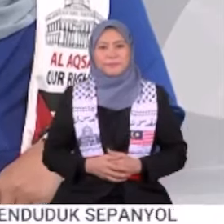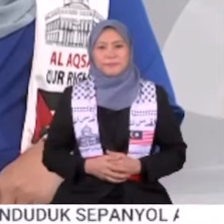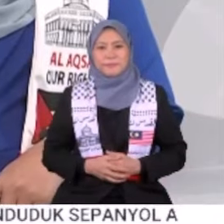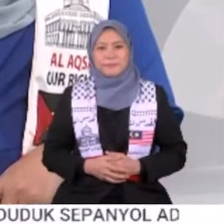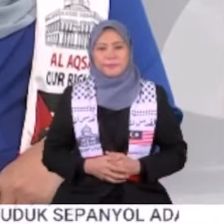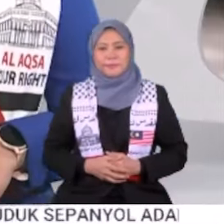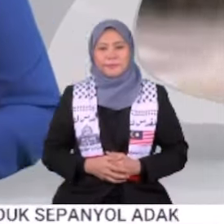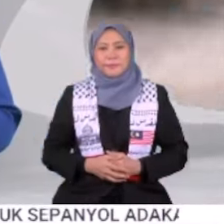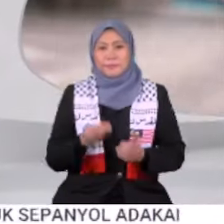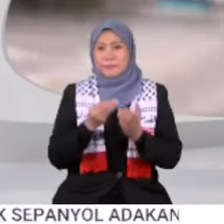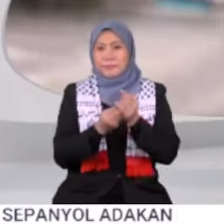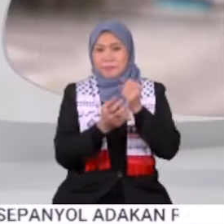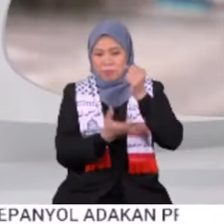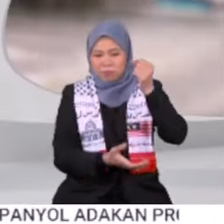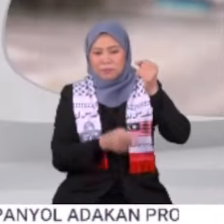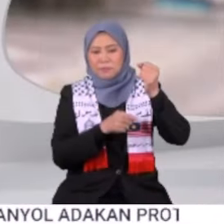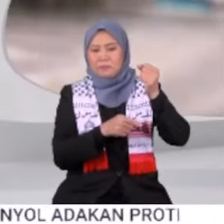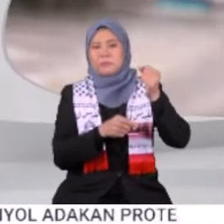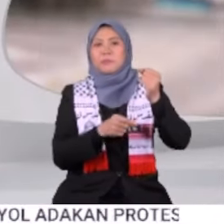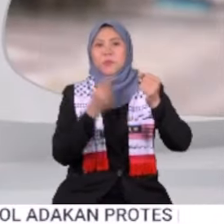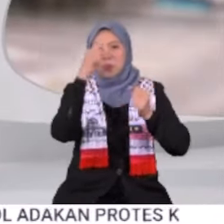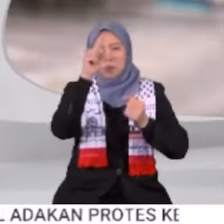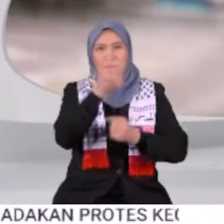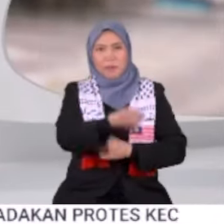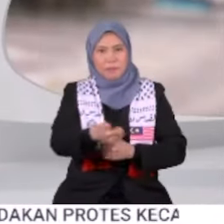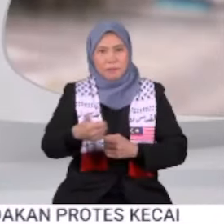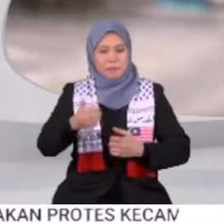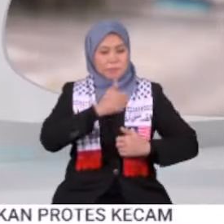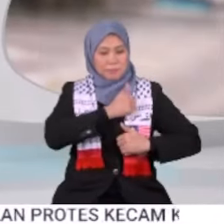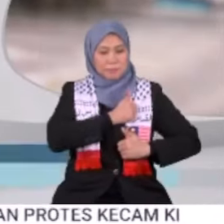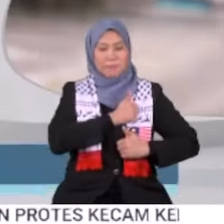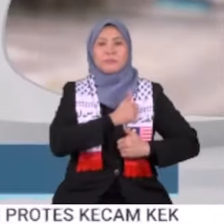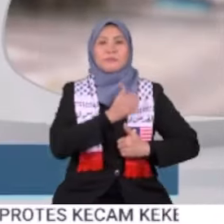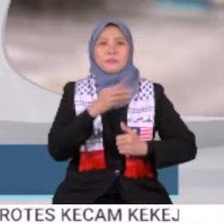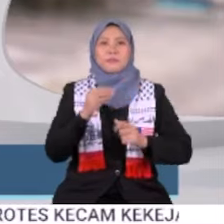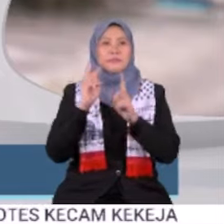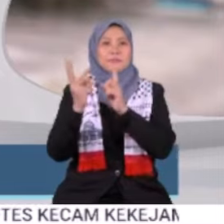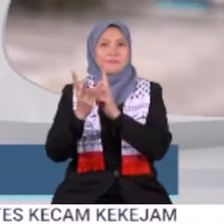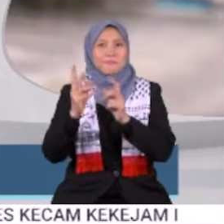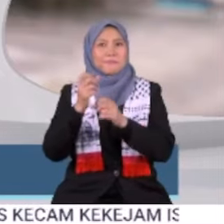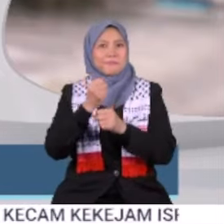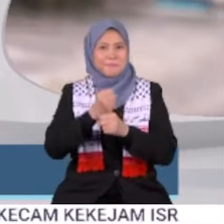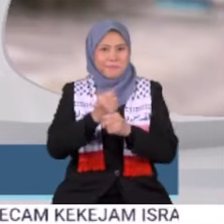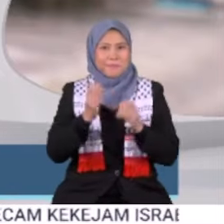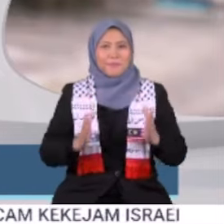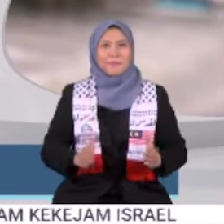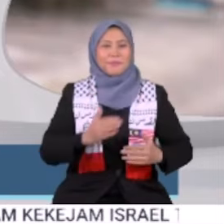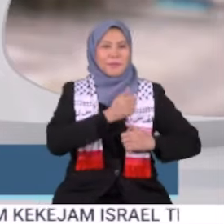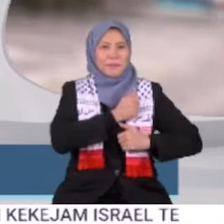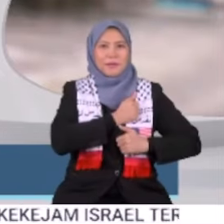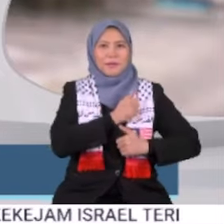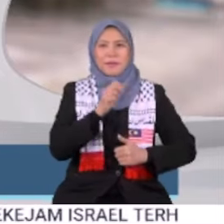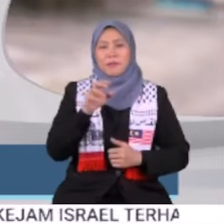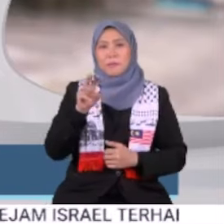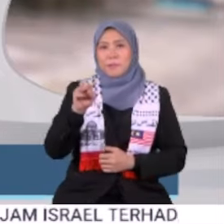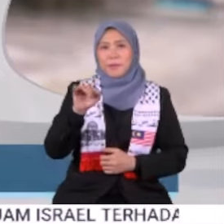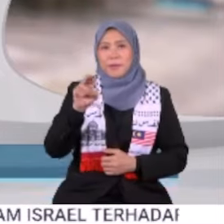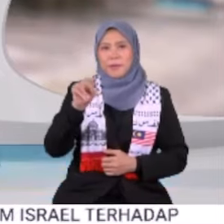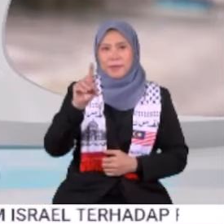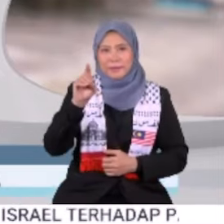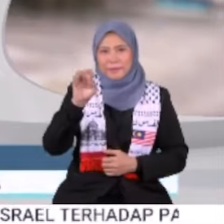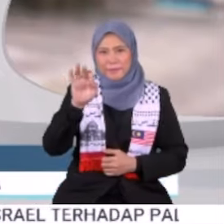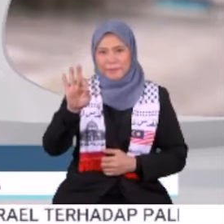Ya, Zahid. Peruntukan itu bukan sahaja perhebat aset ketenteraan, juga menjamin kebajikan anggota dan pesara MINDEF. Lanjut mengenainya,